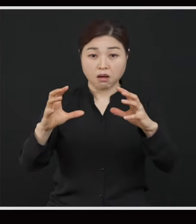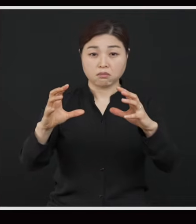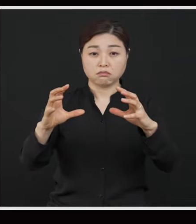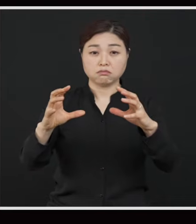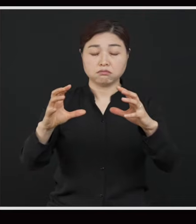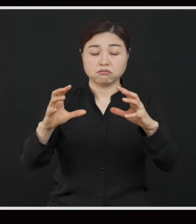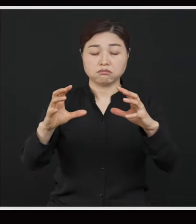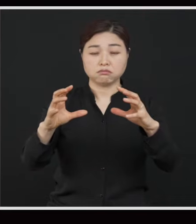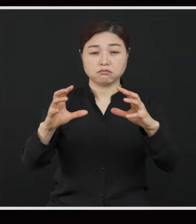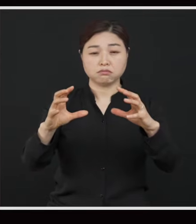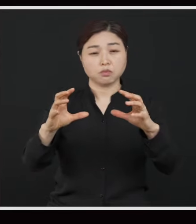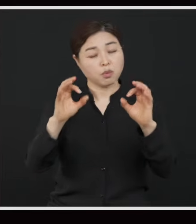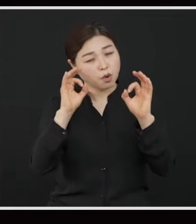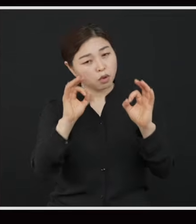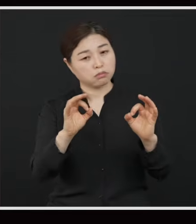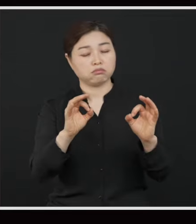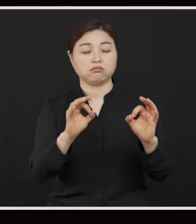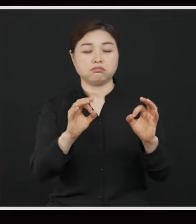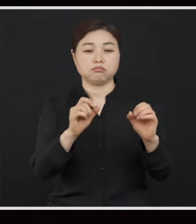보면은